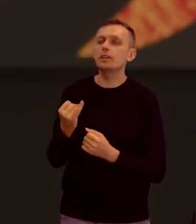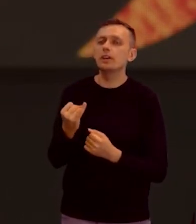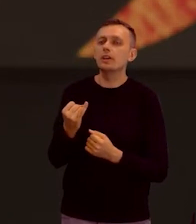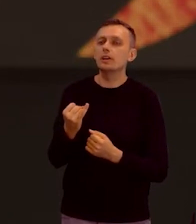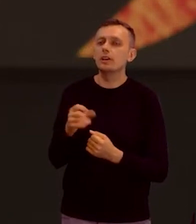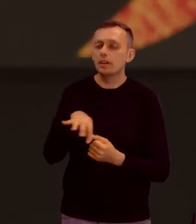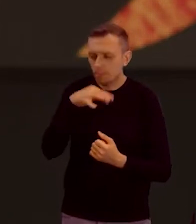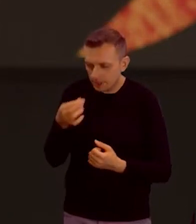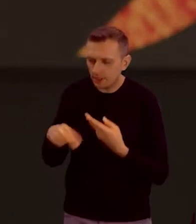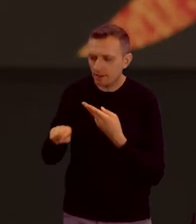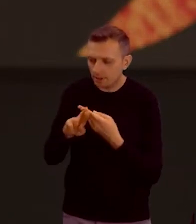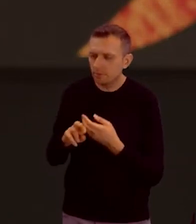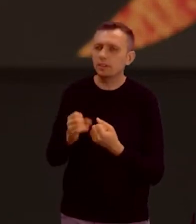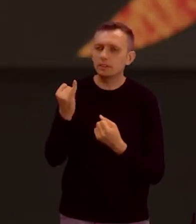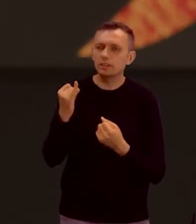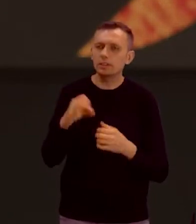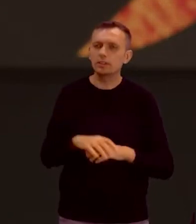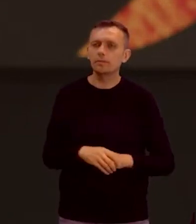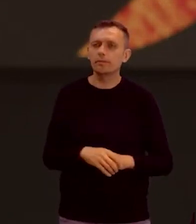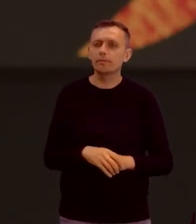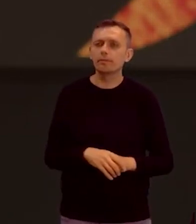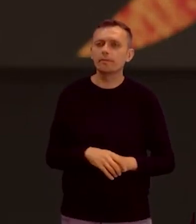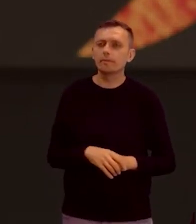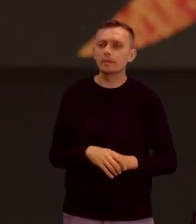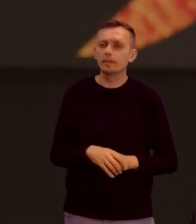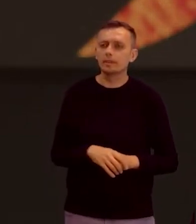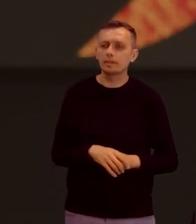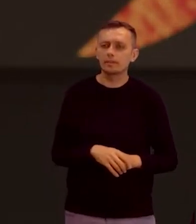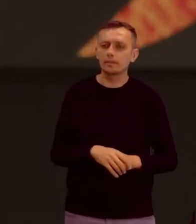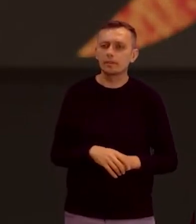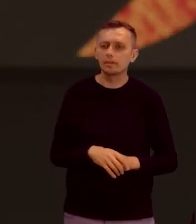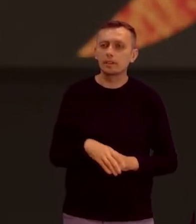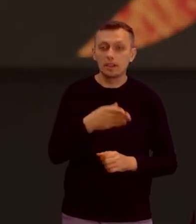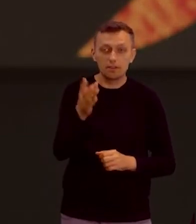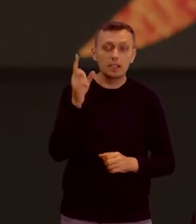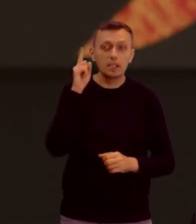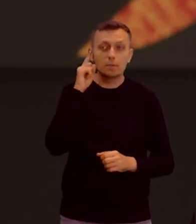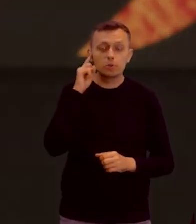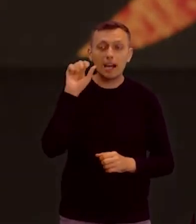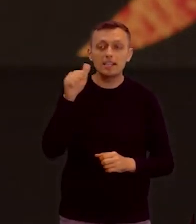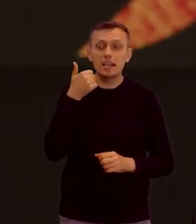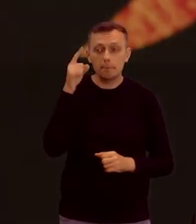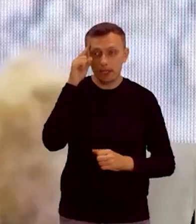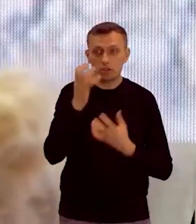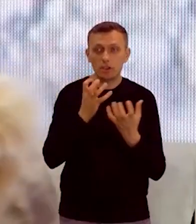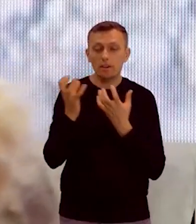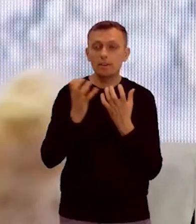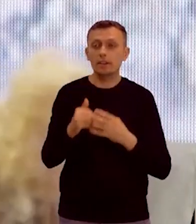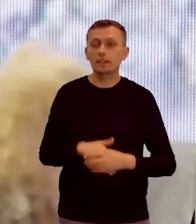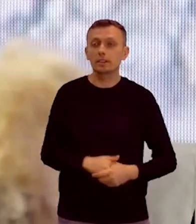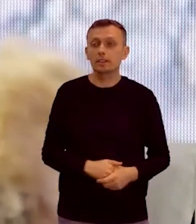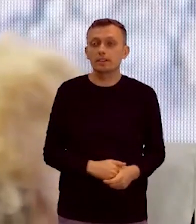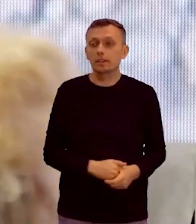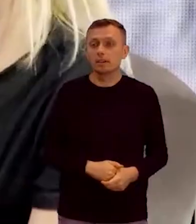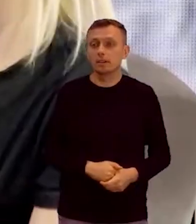Stoparczyk. Ale zanim będę dalej mówił, posłuchajcie pierwszego takiego wywiadu. Czy głos dziecka